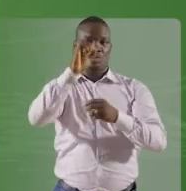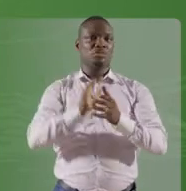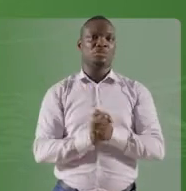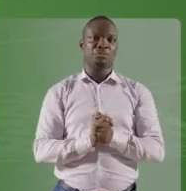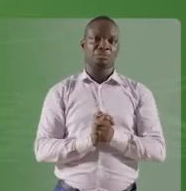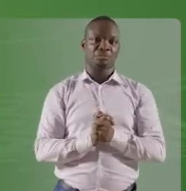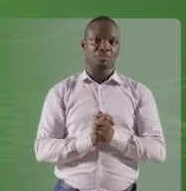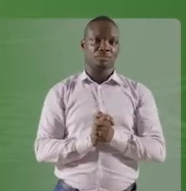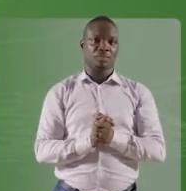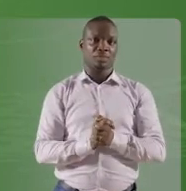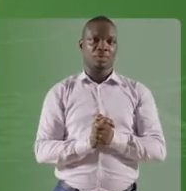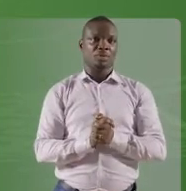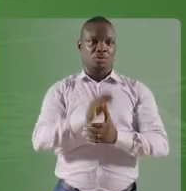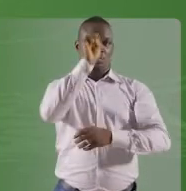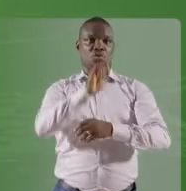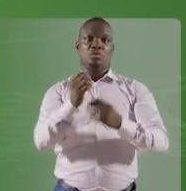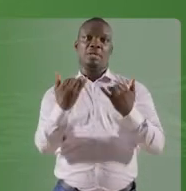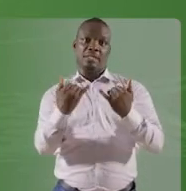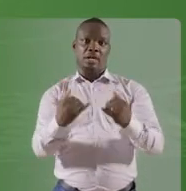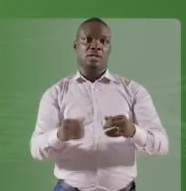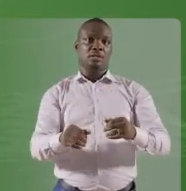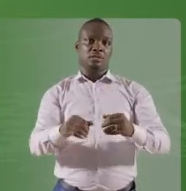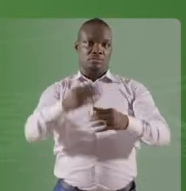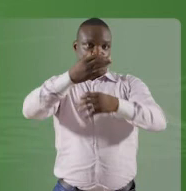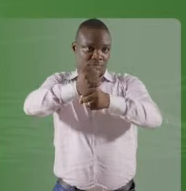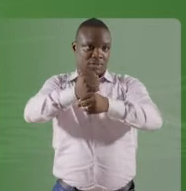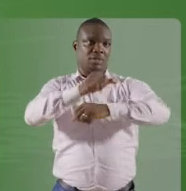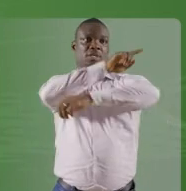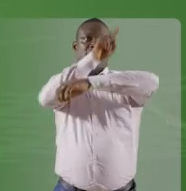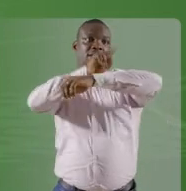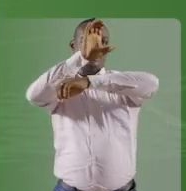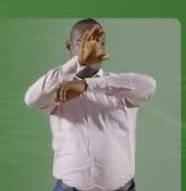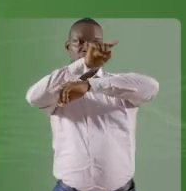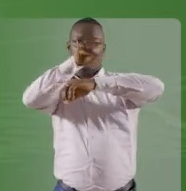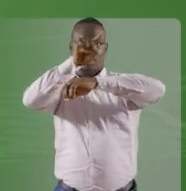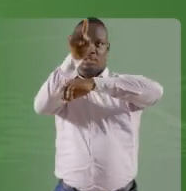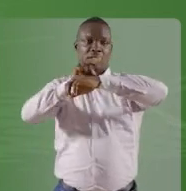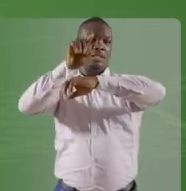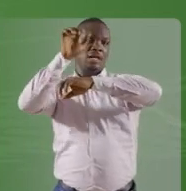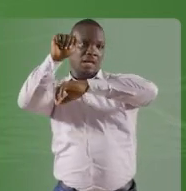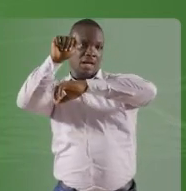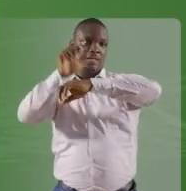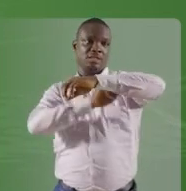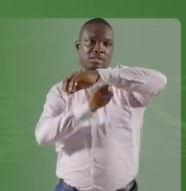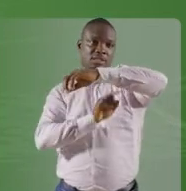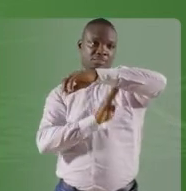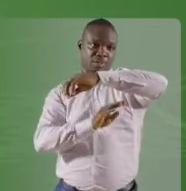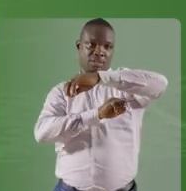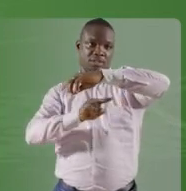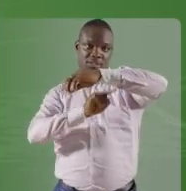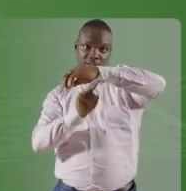moins ZA sur ZB moins ZA est un nombre réel, non nul. Donc on traduit ça en disant qu'il